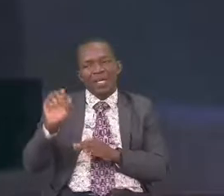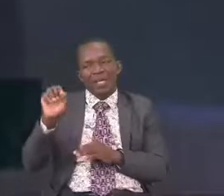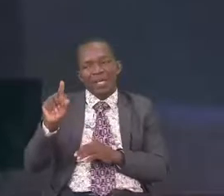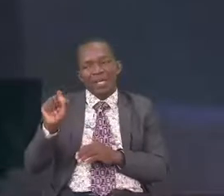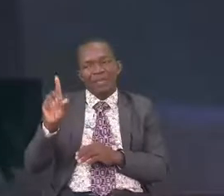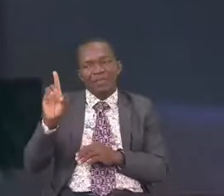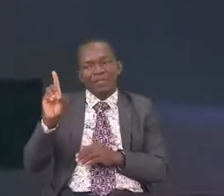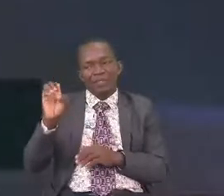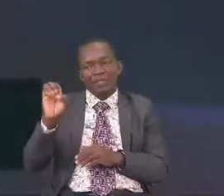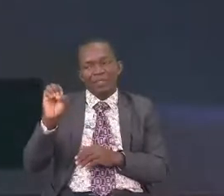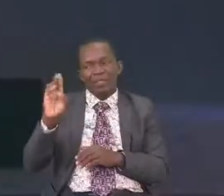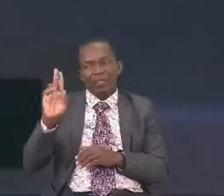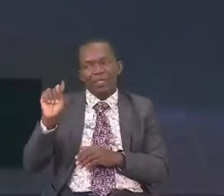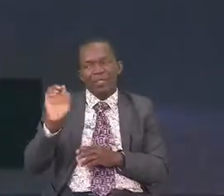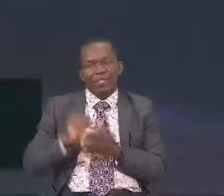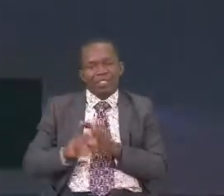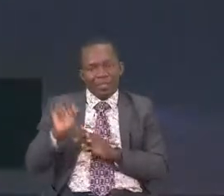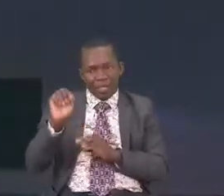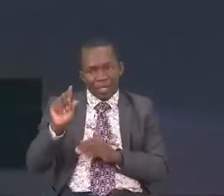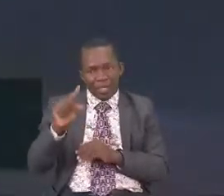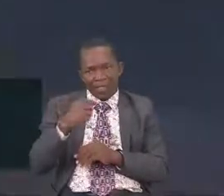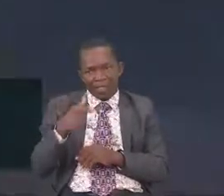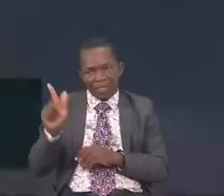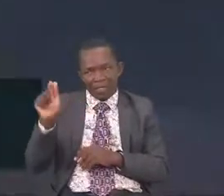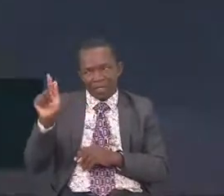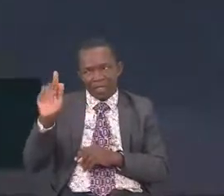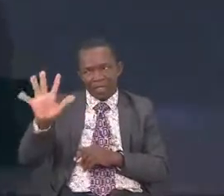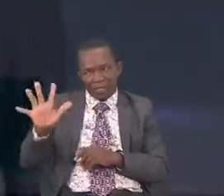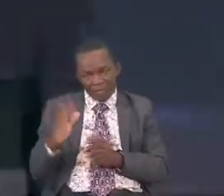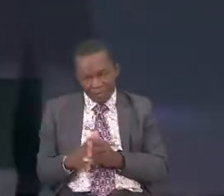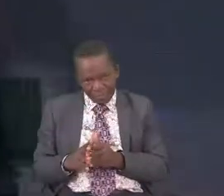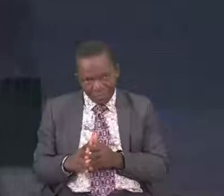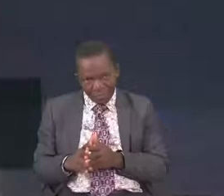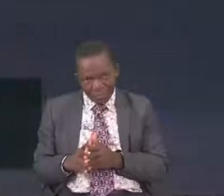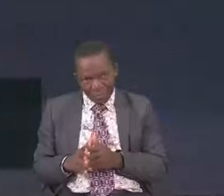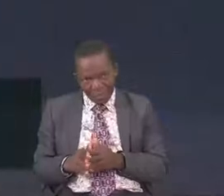Deutéronome 11, verset 25.